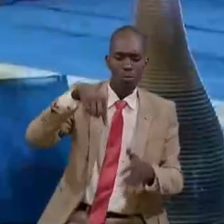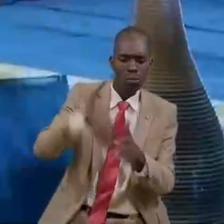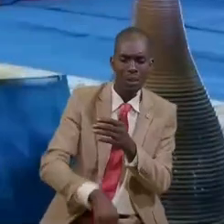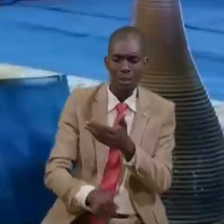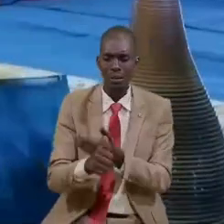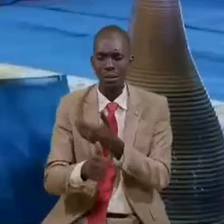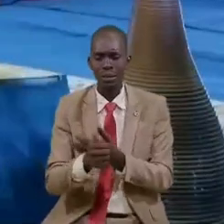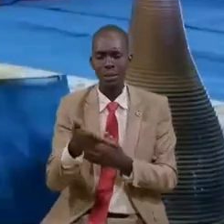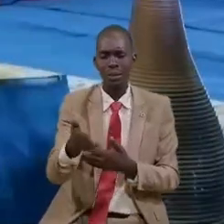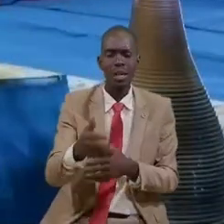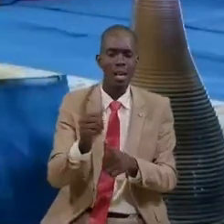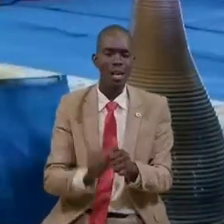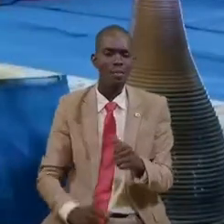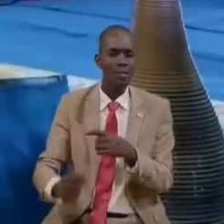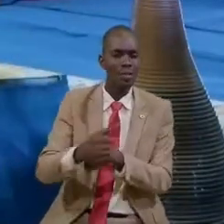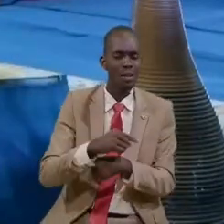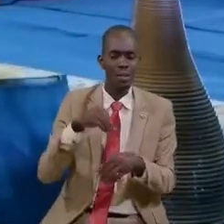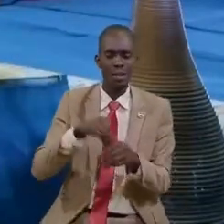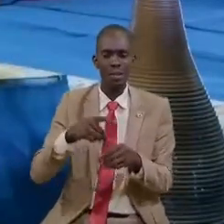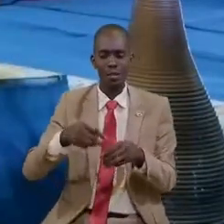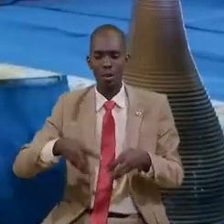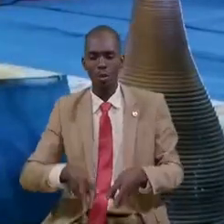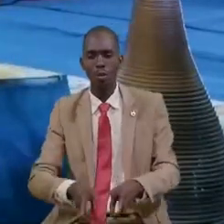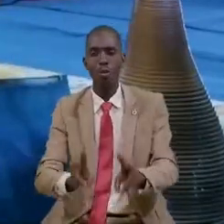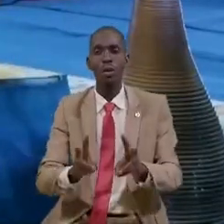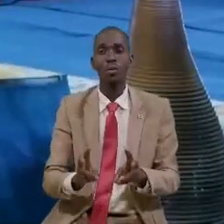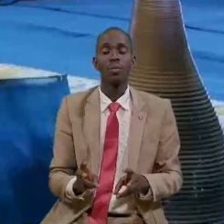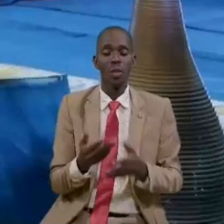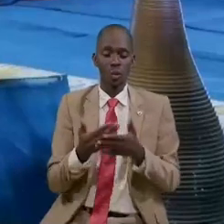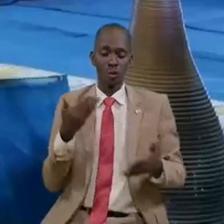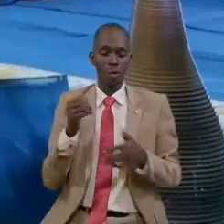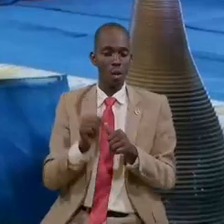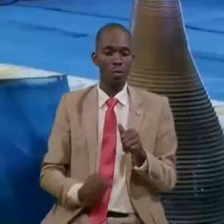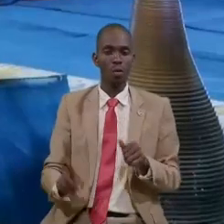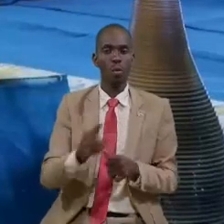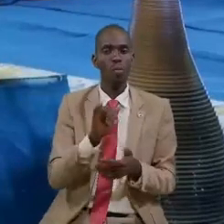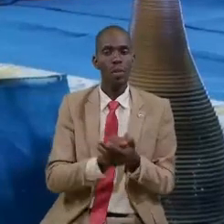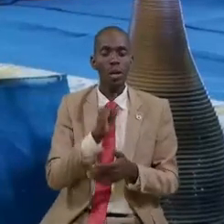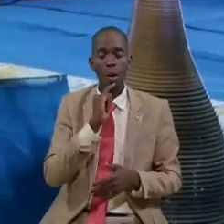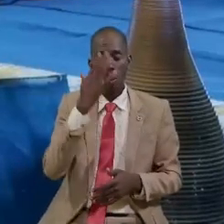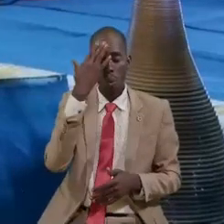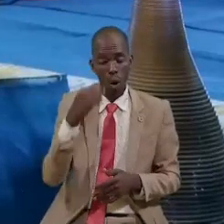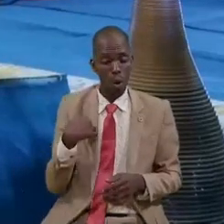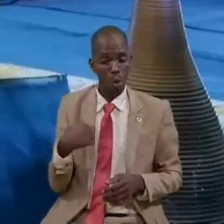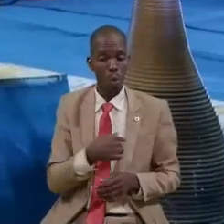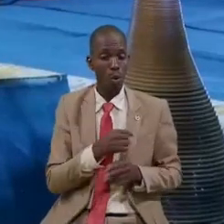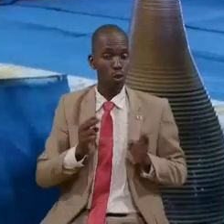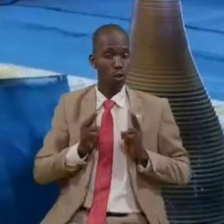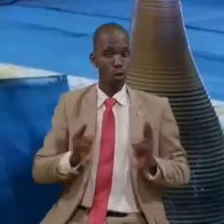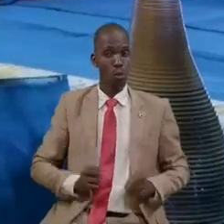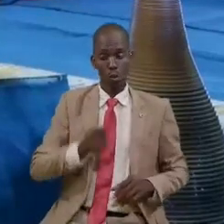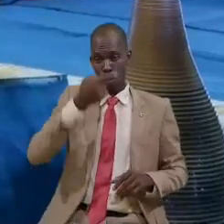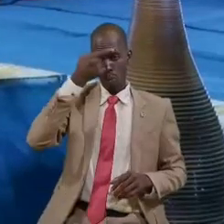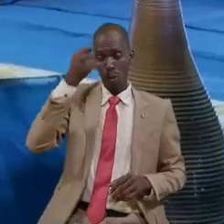trous, beaucoup de pièges dans la voie devant tout le monde. C'est pourquoi nous les humains, parce que nous n'avons pas